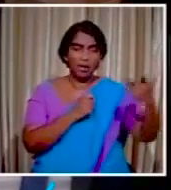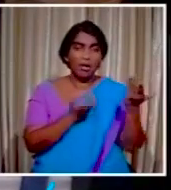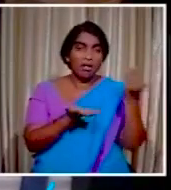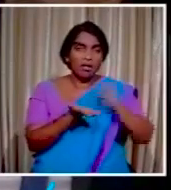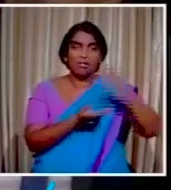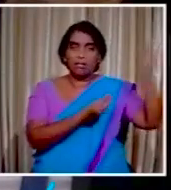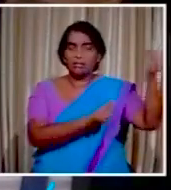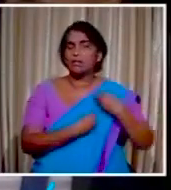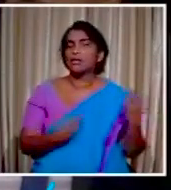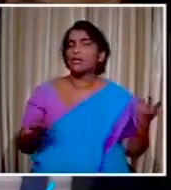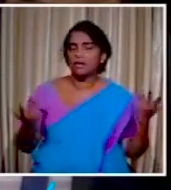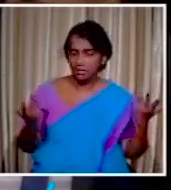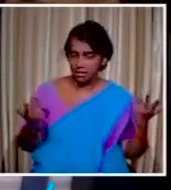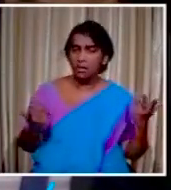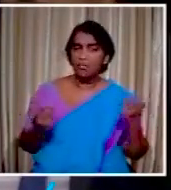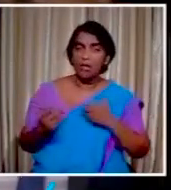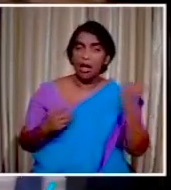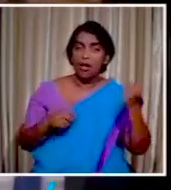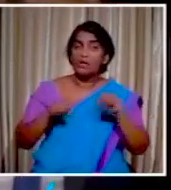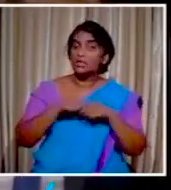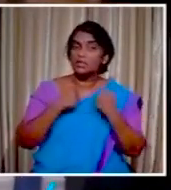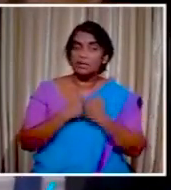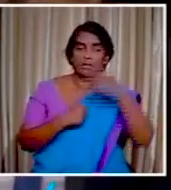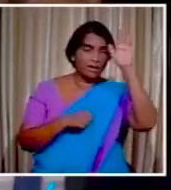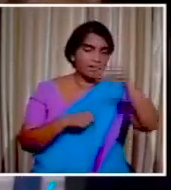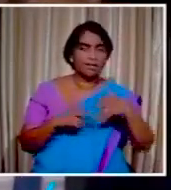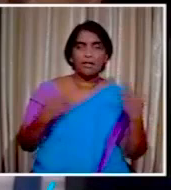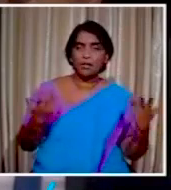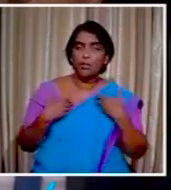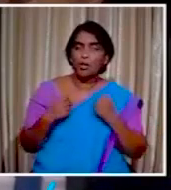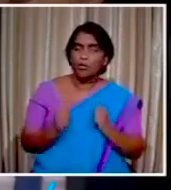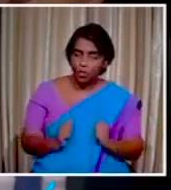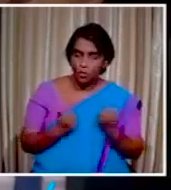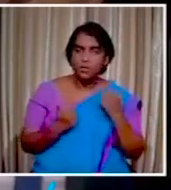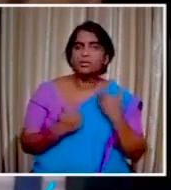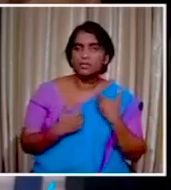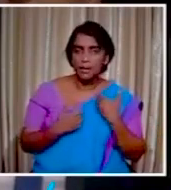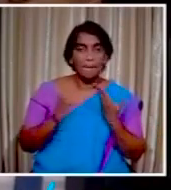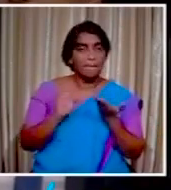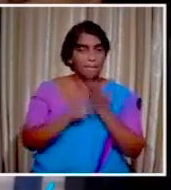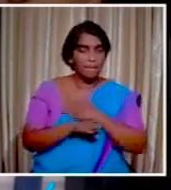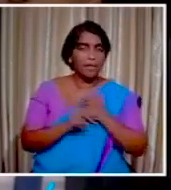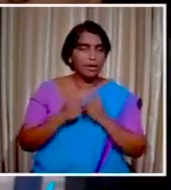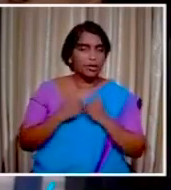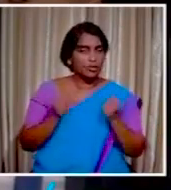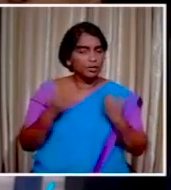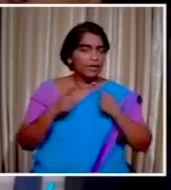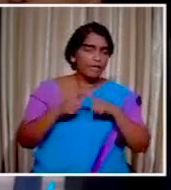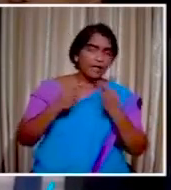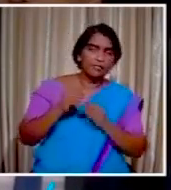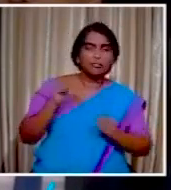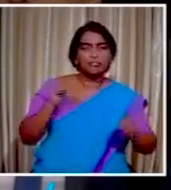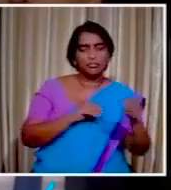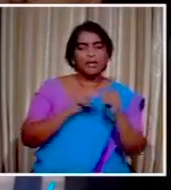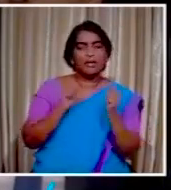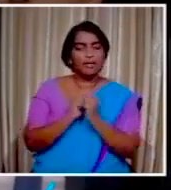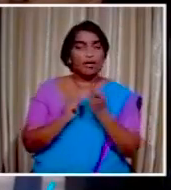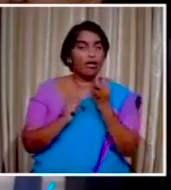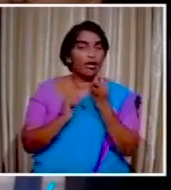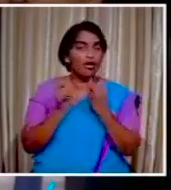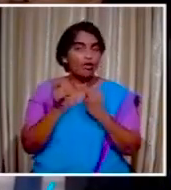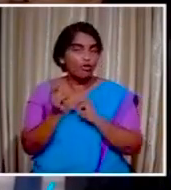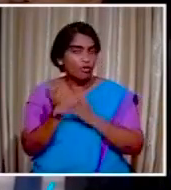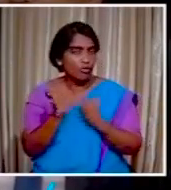නැහැ අපිට ඉන්ධන. එහෙම අලුත් සමාගම ඉන්නේ නැහැ. අපි උත්සාහ කරා. පහුගිය කාලේ උත්සාහ කරා වෙනත් විකල්ප ක්‍රම වලින් රුපියල් වලින්